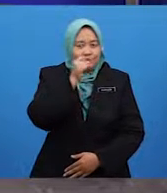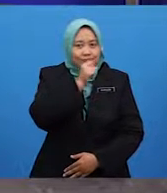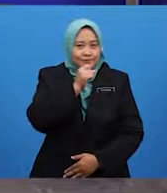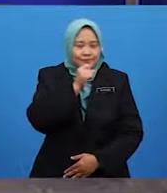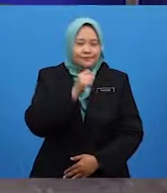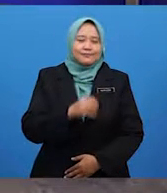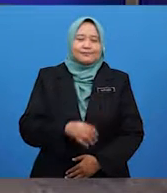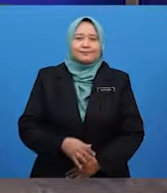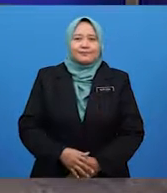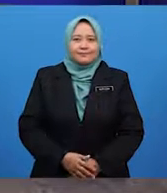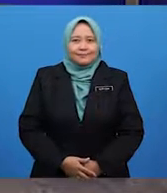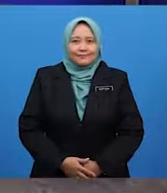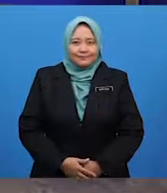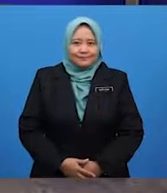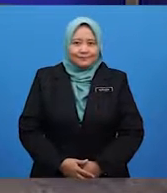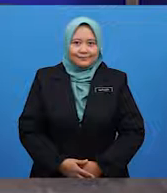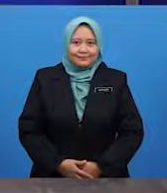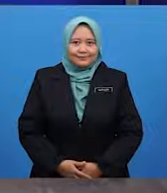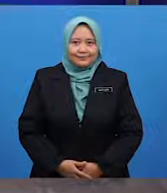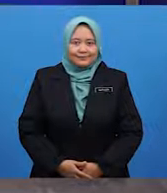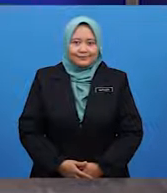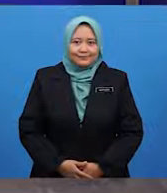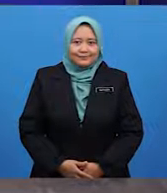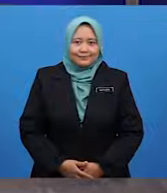bahtera merdeka.